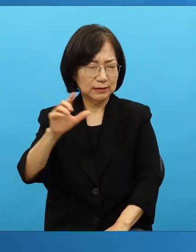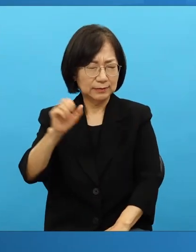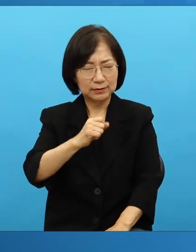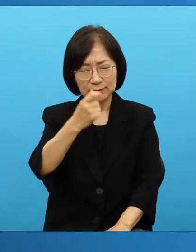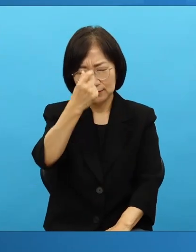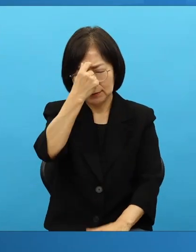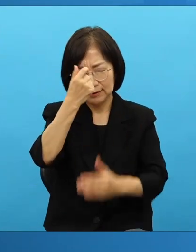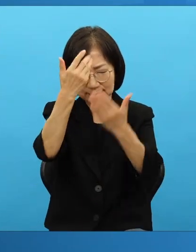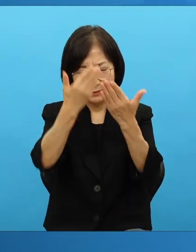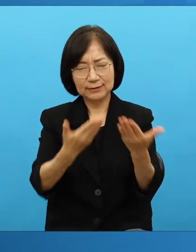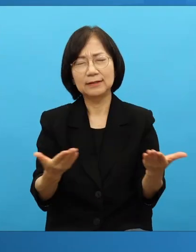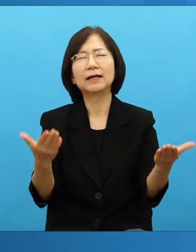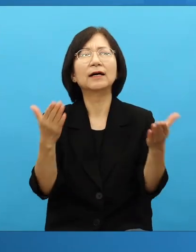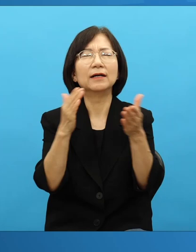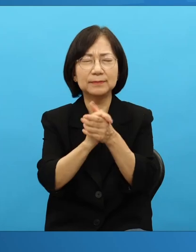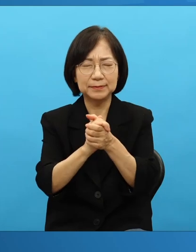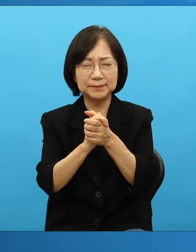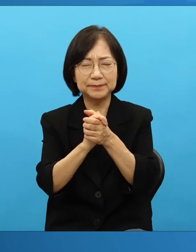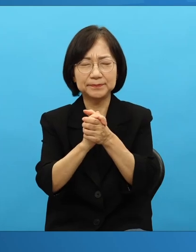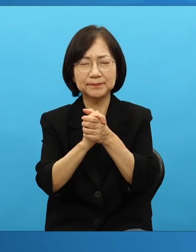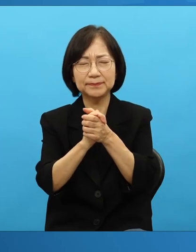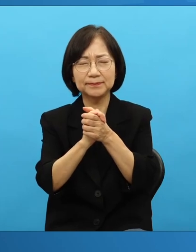아멘.